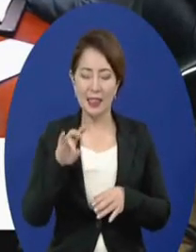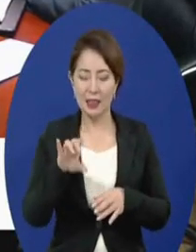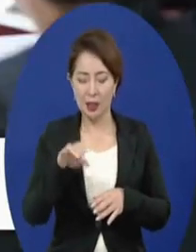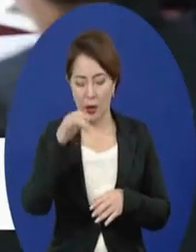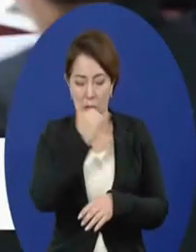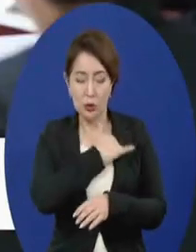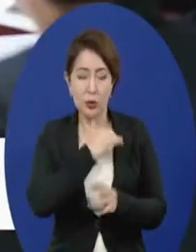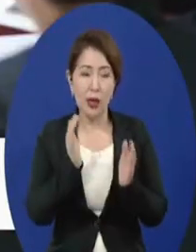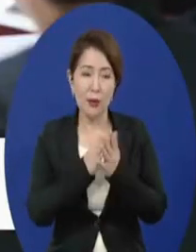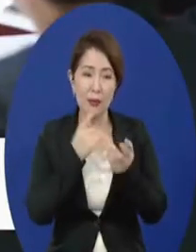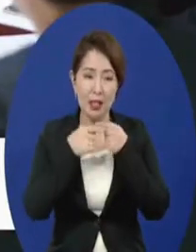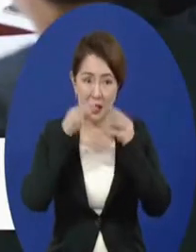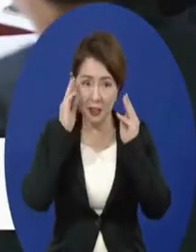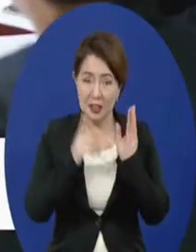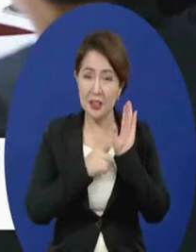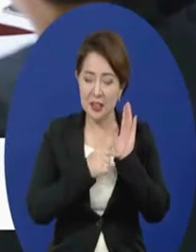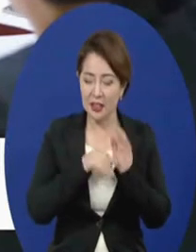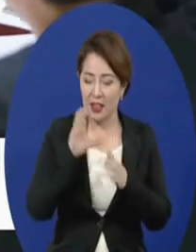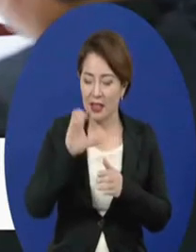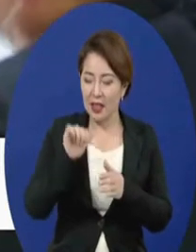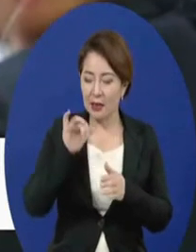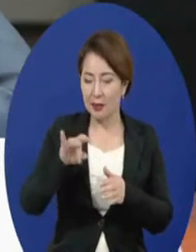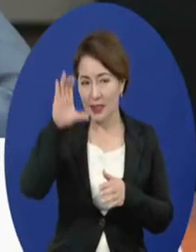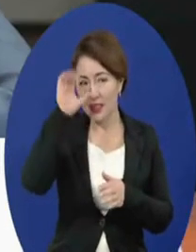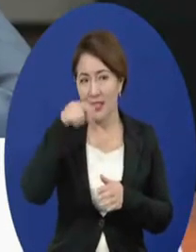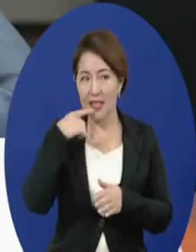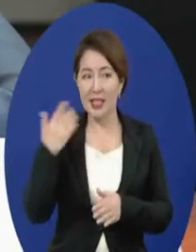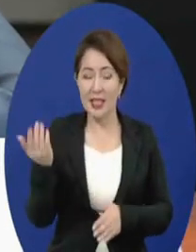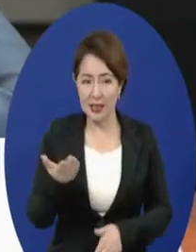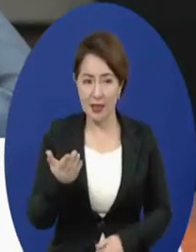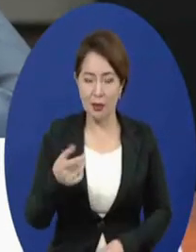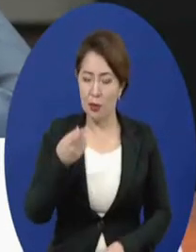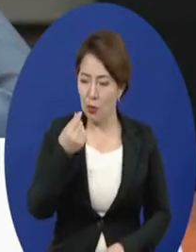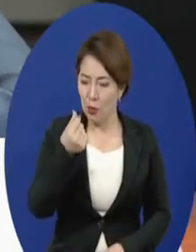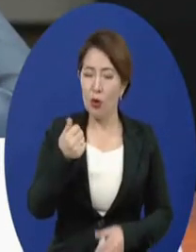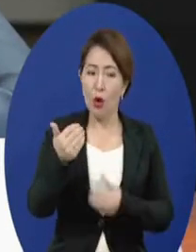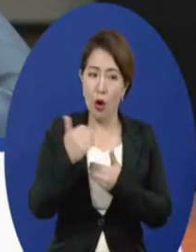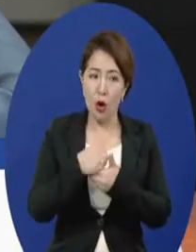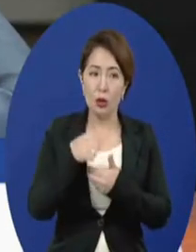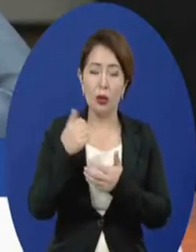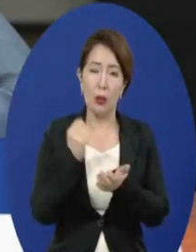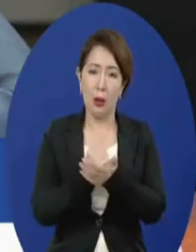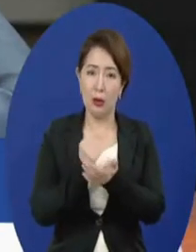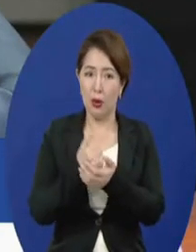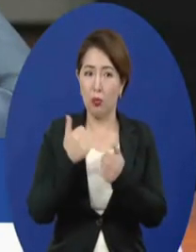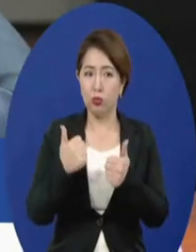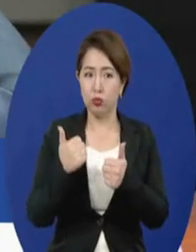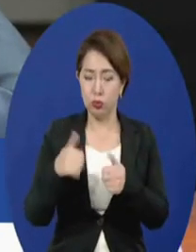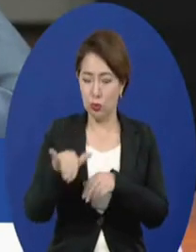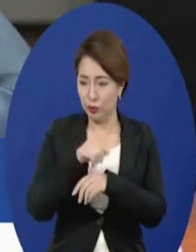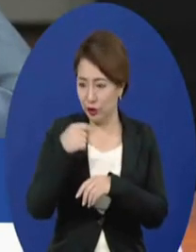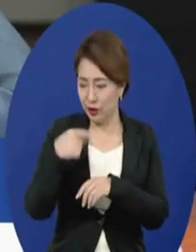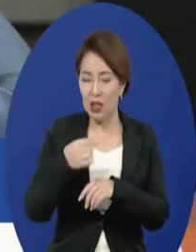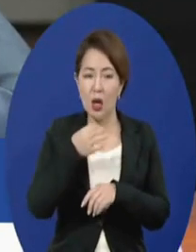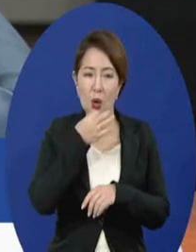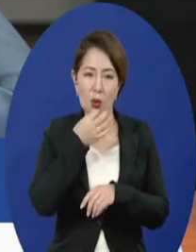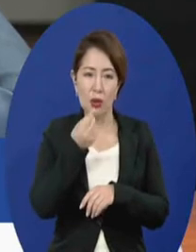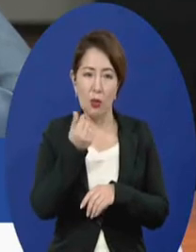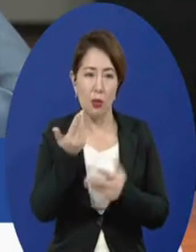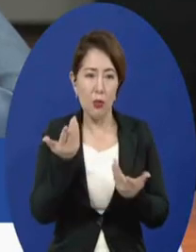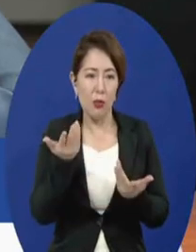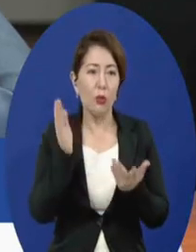шийдвэрлэх шаардлагатай гэдгийг салбарын сайд нь хэлж байна. Зарим орлого нь ингээд баталгаажтсан улсуудыг болоод бид нар тэр